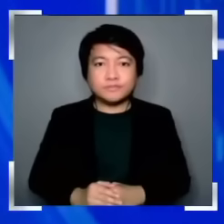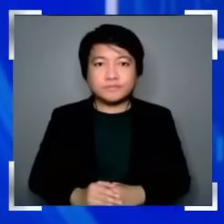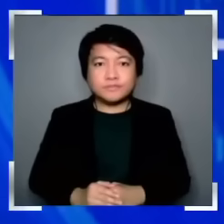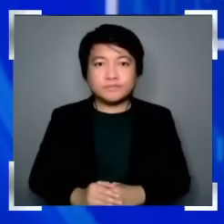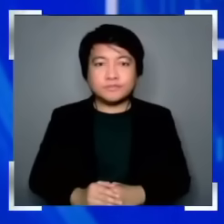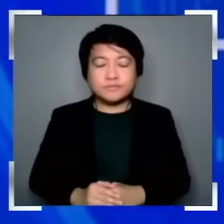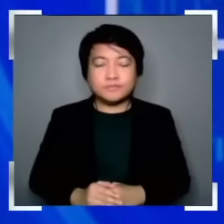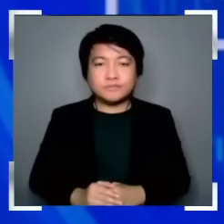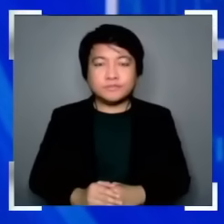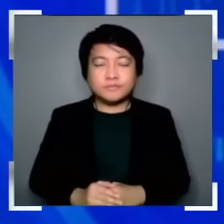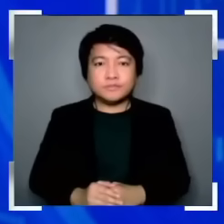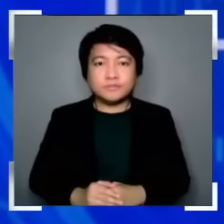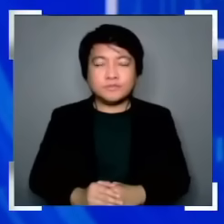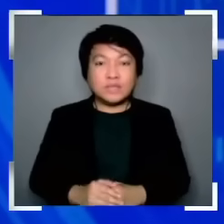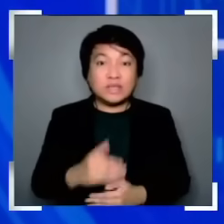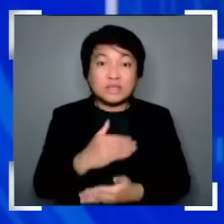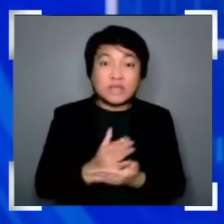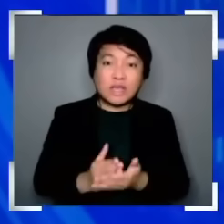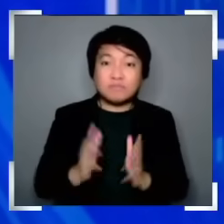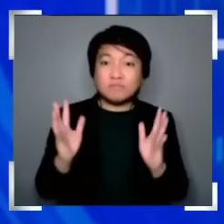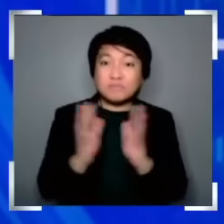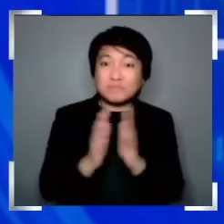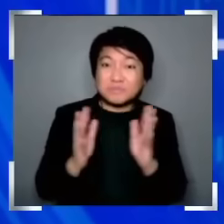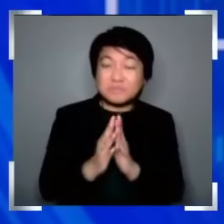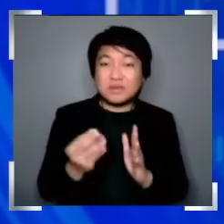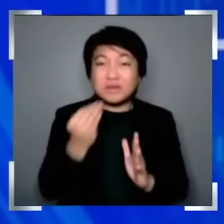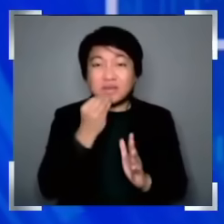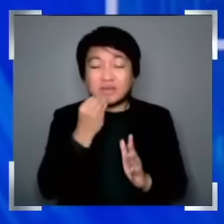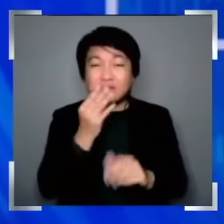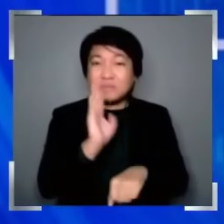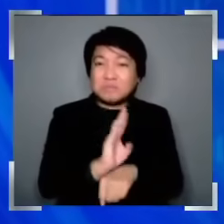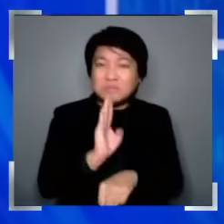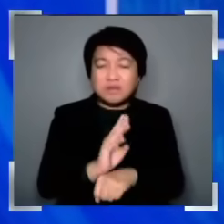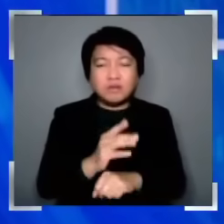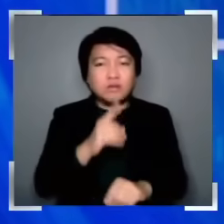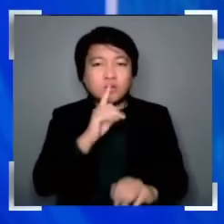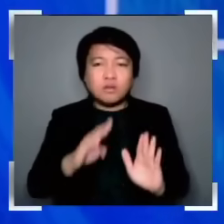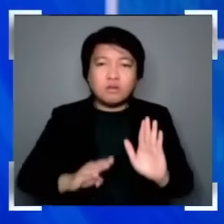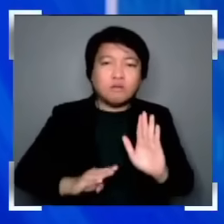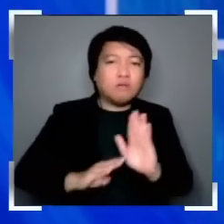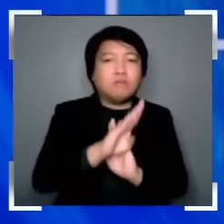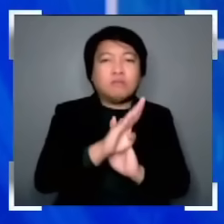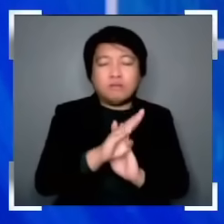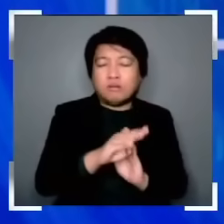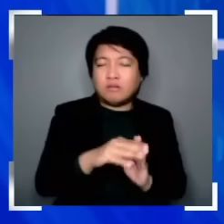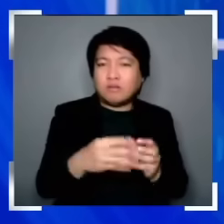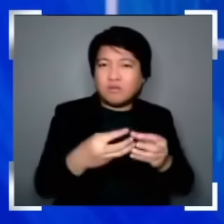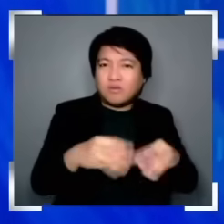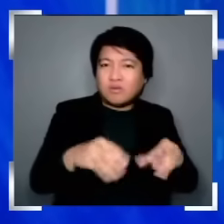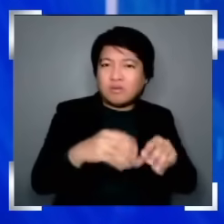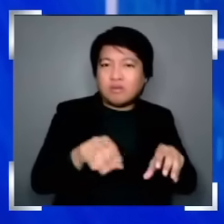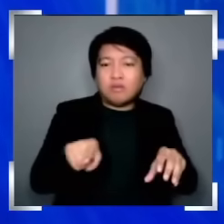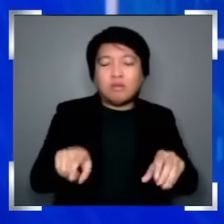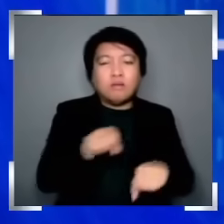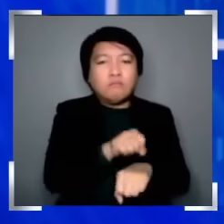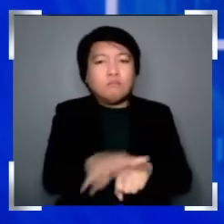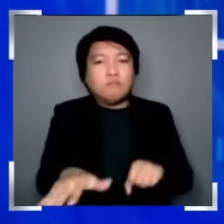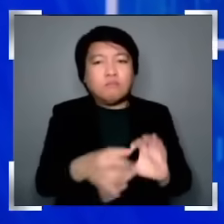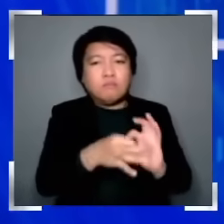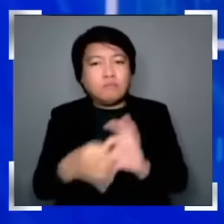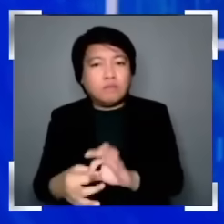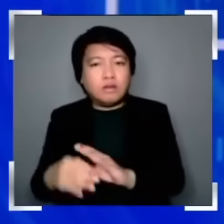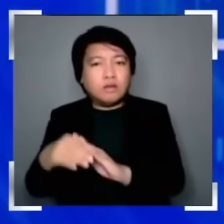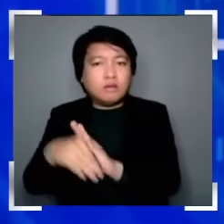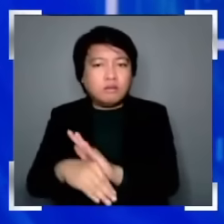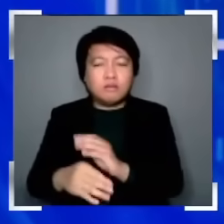Apektado na ang ilang karinderya at iba pang negosyo dahil sa pagtaas ng presyo ng itlog. Kung bakit tumataas ang presyo, alamin sa pagsaksi